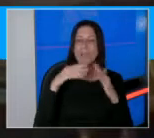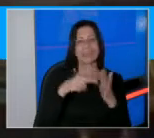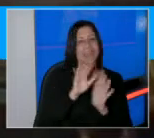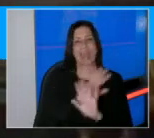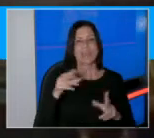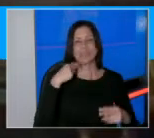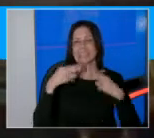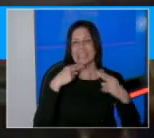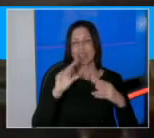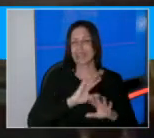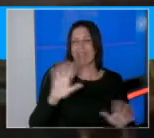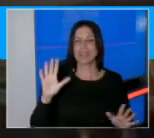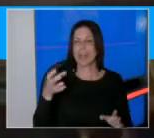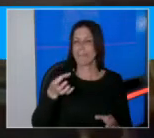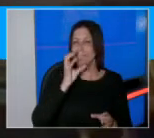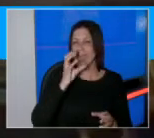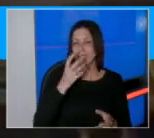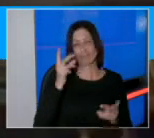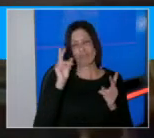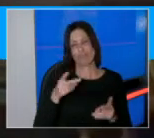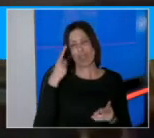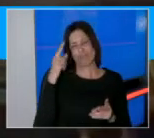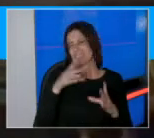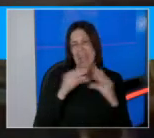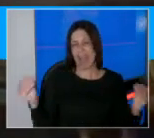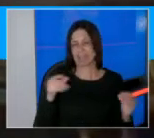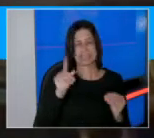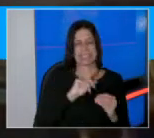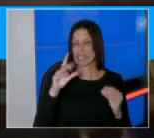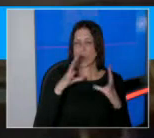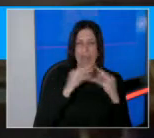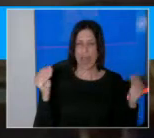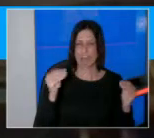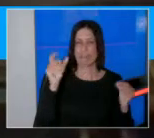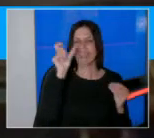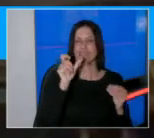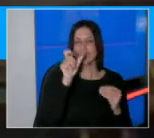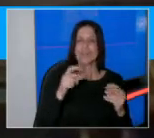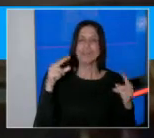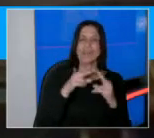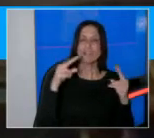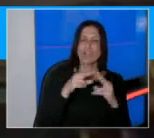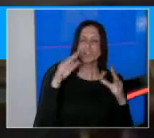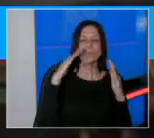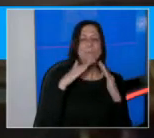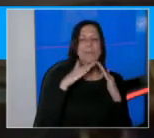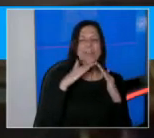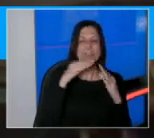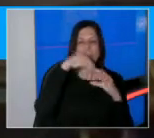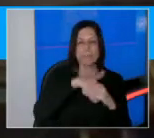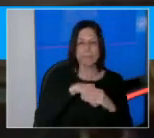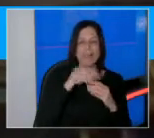אין ברים, אז כאילו אפשר לחשוב שזה נעלם, זה לא נעלם, אנשים נפגשים בבתים והדברים האלה קורים, עלייה